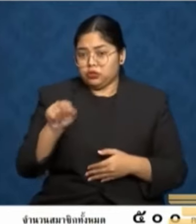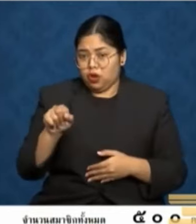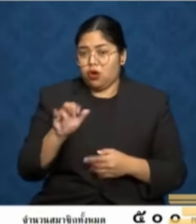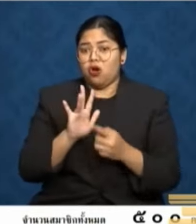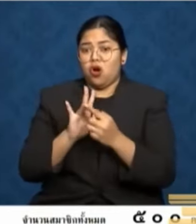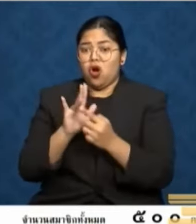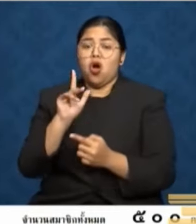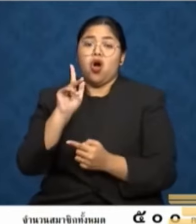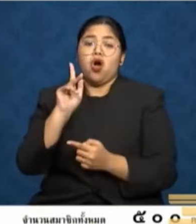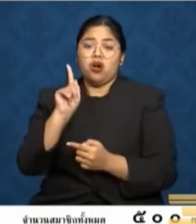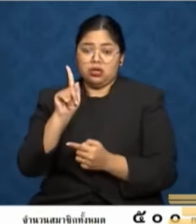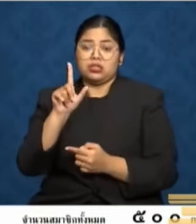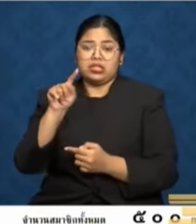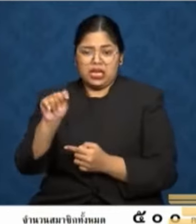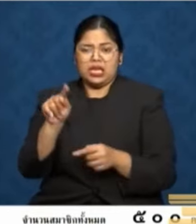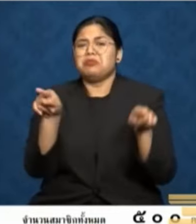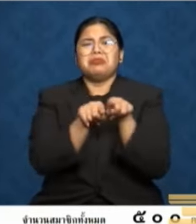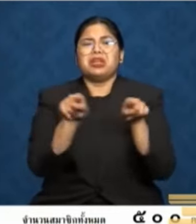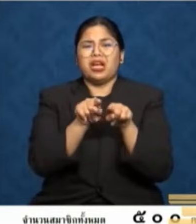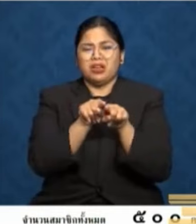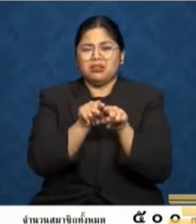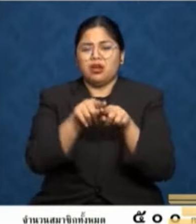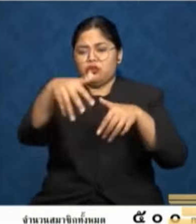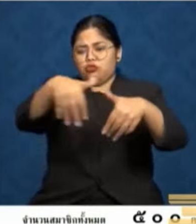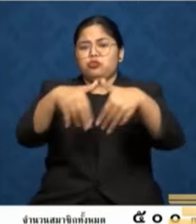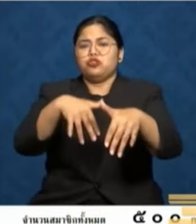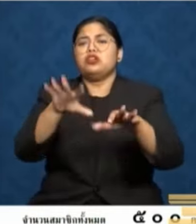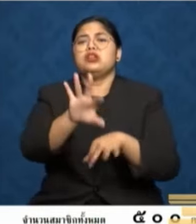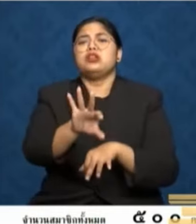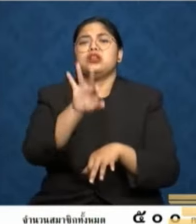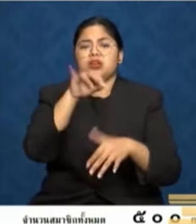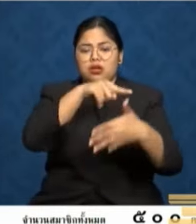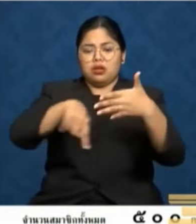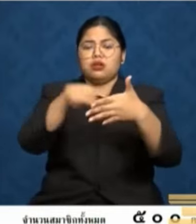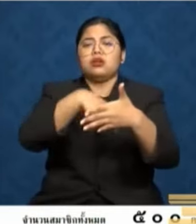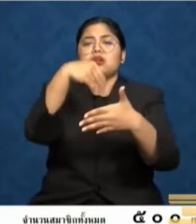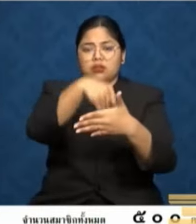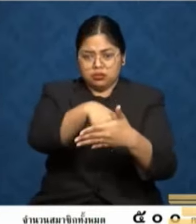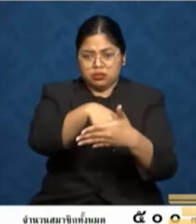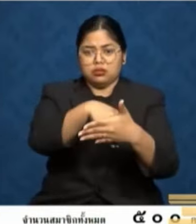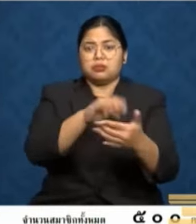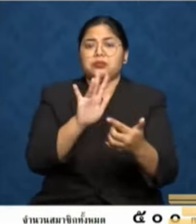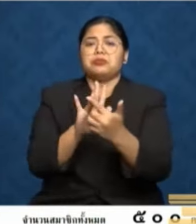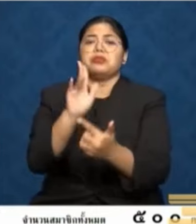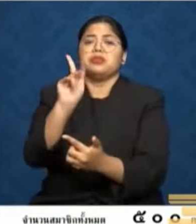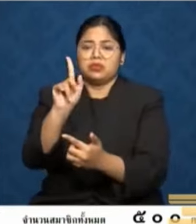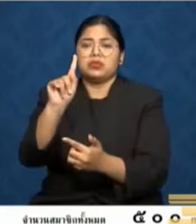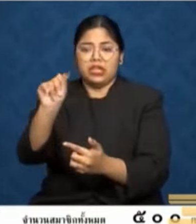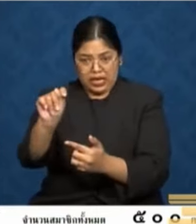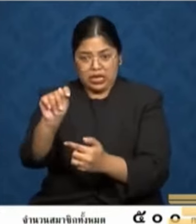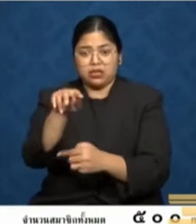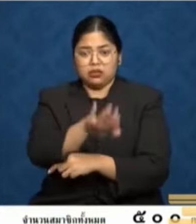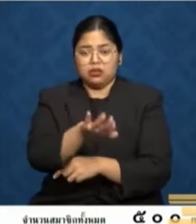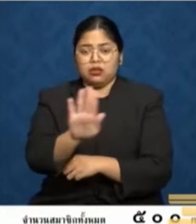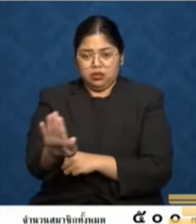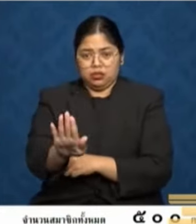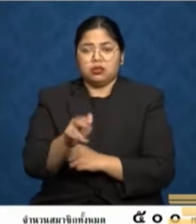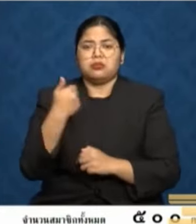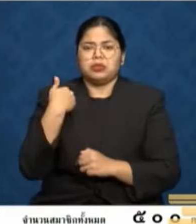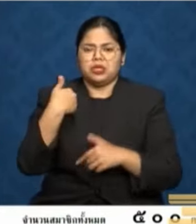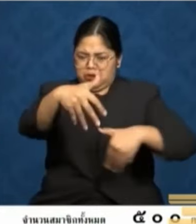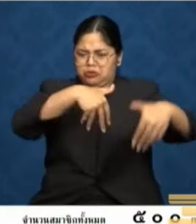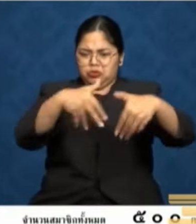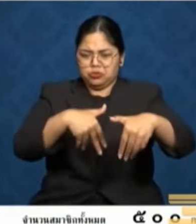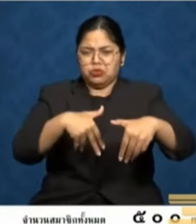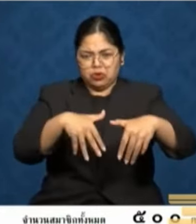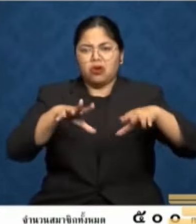กับผมนี่แหละได้รับความไว้วังใจจากพี่น้องประชาชนในระบบเขตแล้วก็พี่น้องประชาชนก็เห็นพร้อง